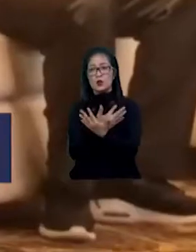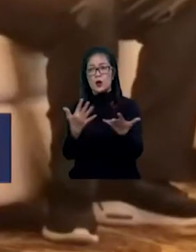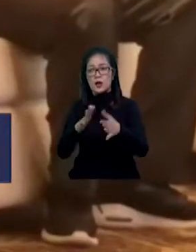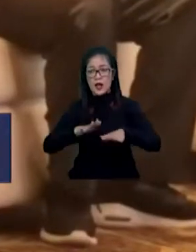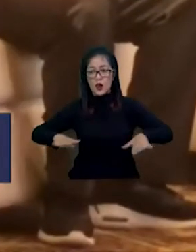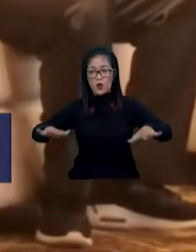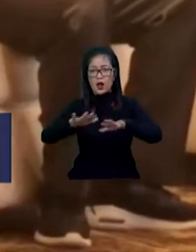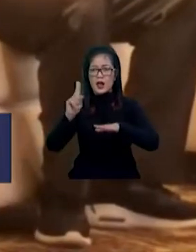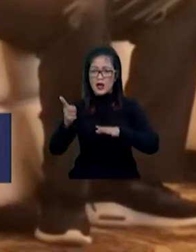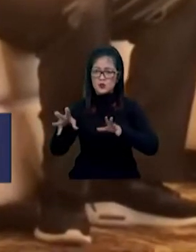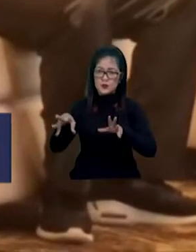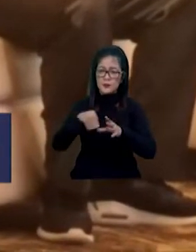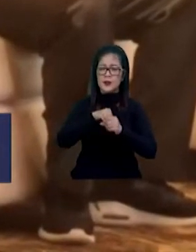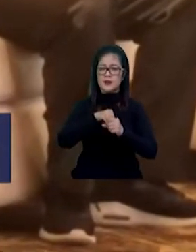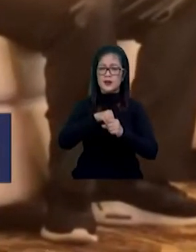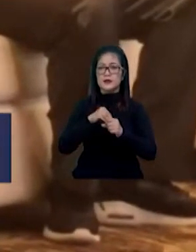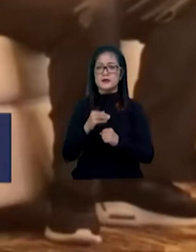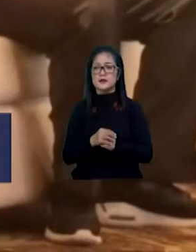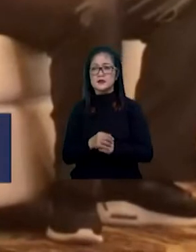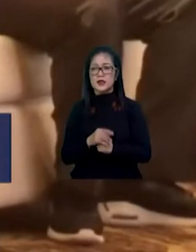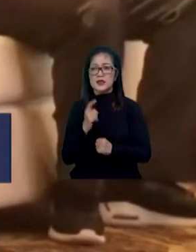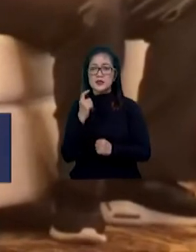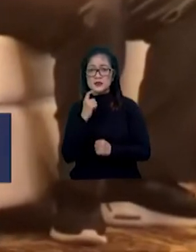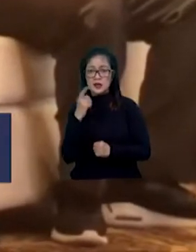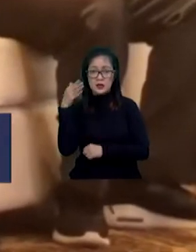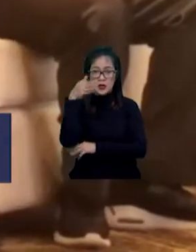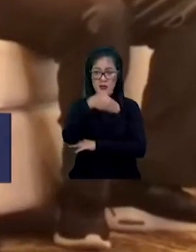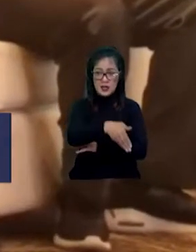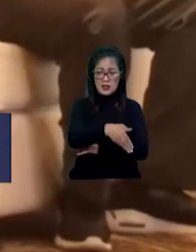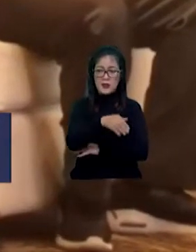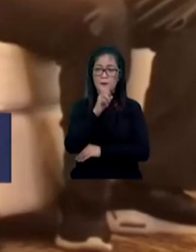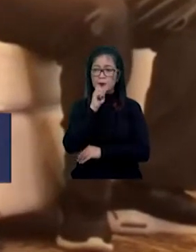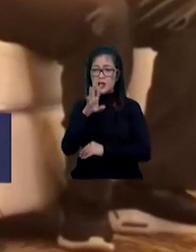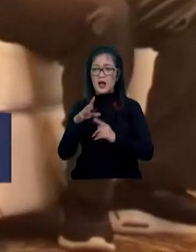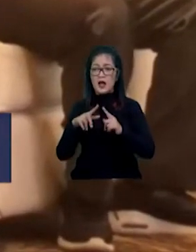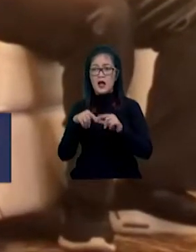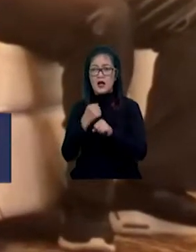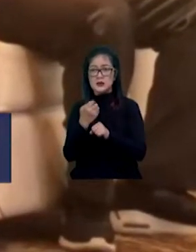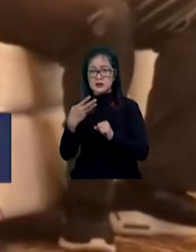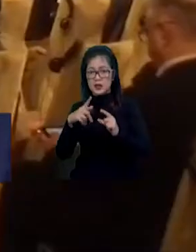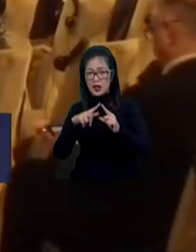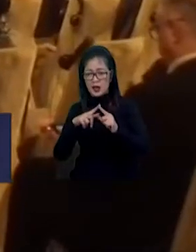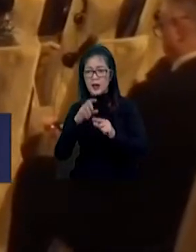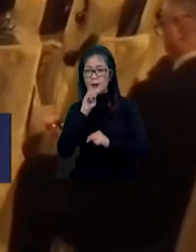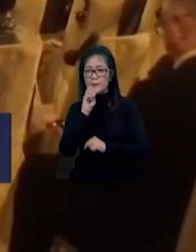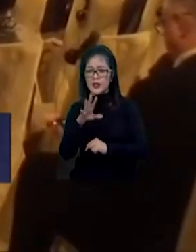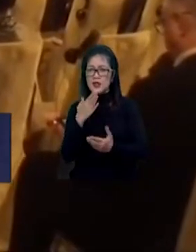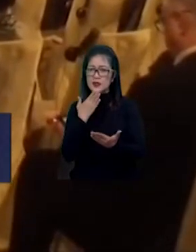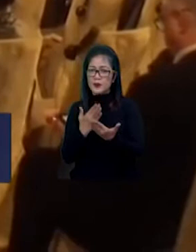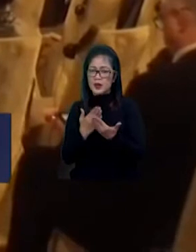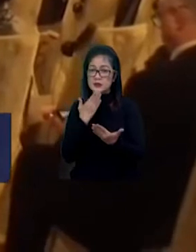acara yang juga dihadiri oleh Menparekraf Sandiaga Uno ini, Angela Tanu Sudibyo juga mengucapkan terima kasih kepada UNWTO yang memilih Desa